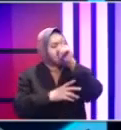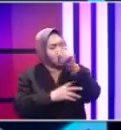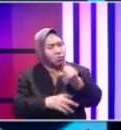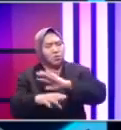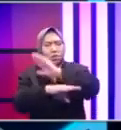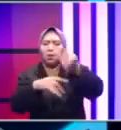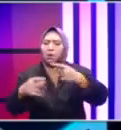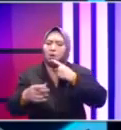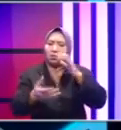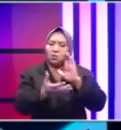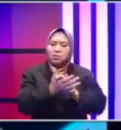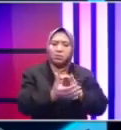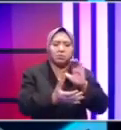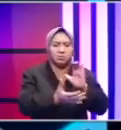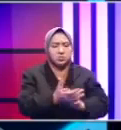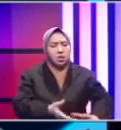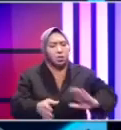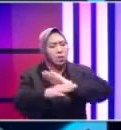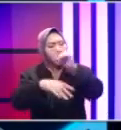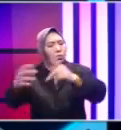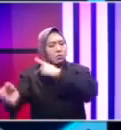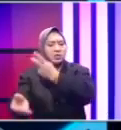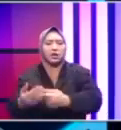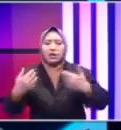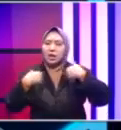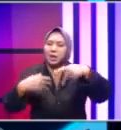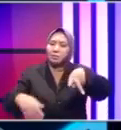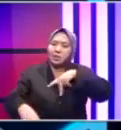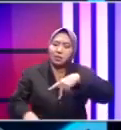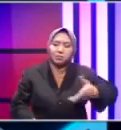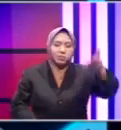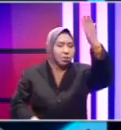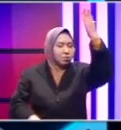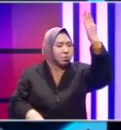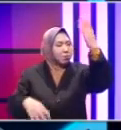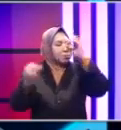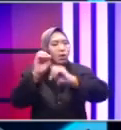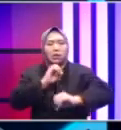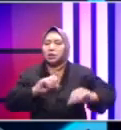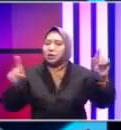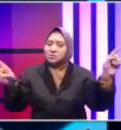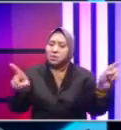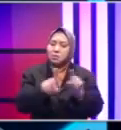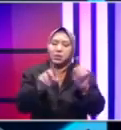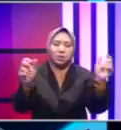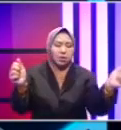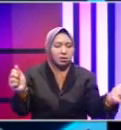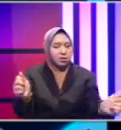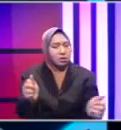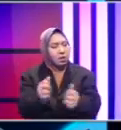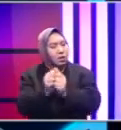Hamda Wan ni'mata like Wal Mulk laa